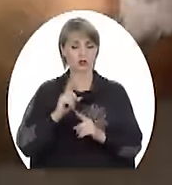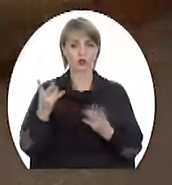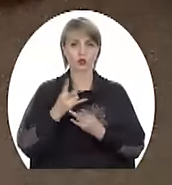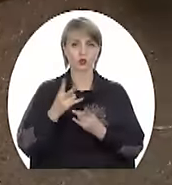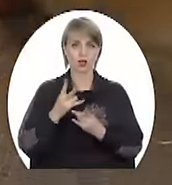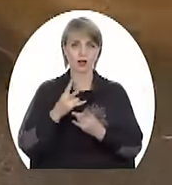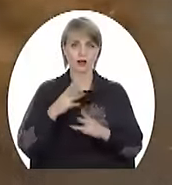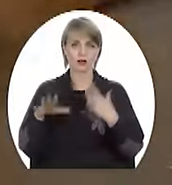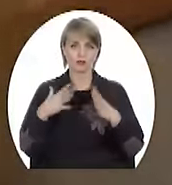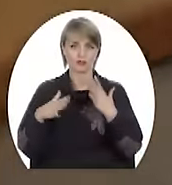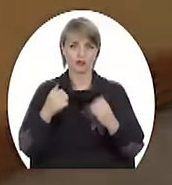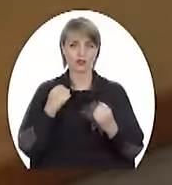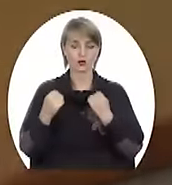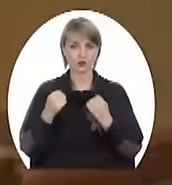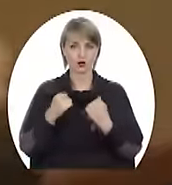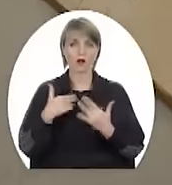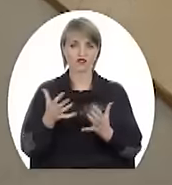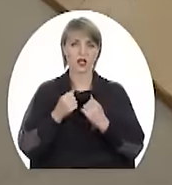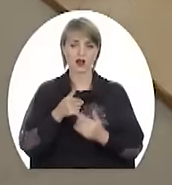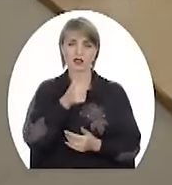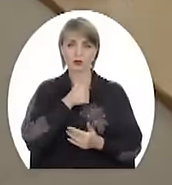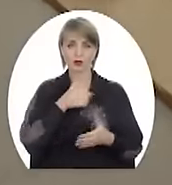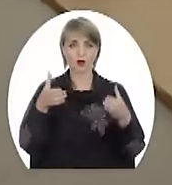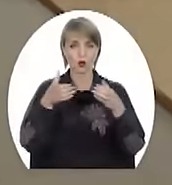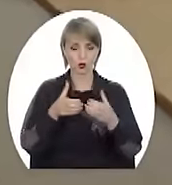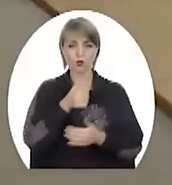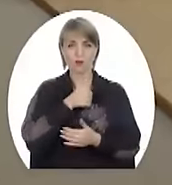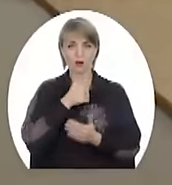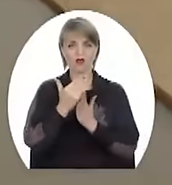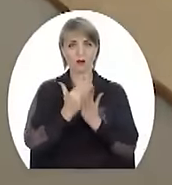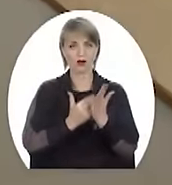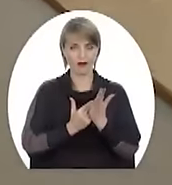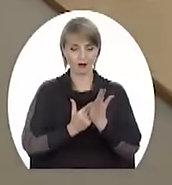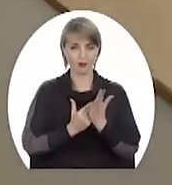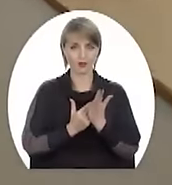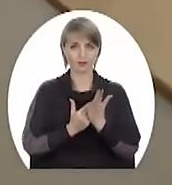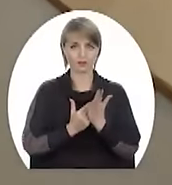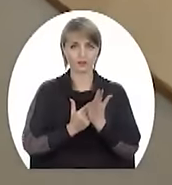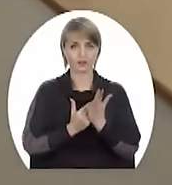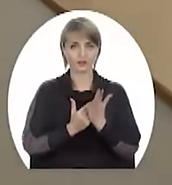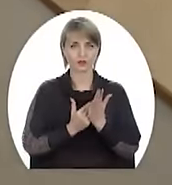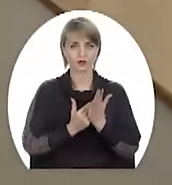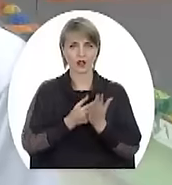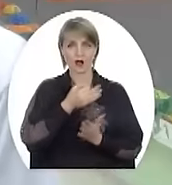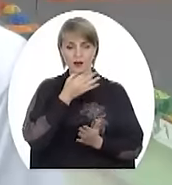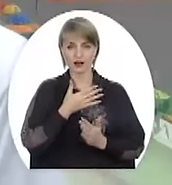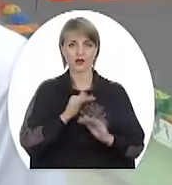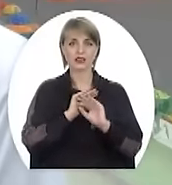что необходимо занятие адаптивной физкультурой. Взяли экспериментальную группу, попробовали, обкатали на ней программу.